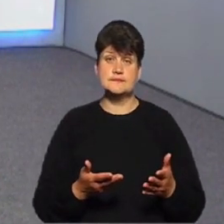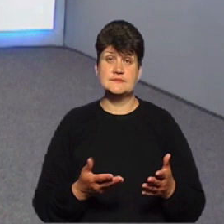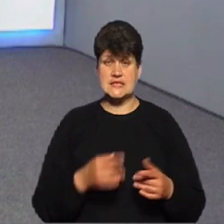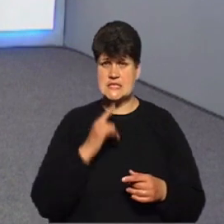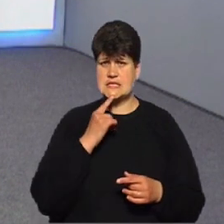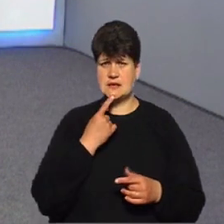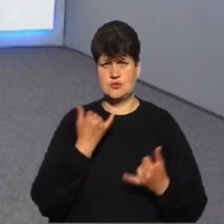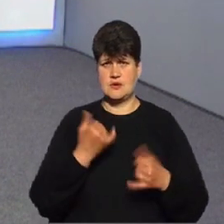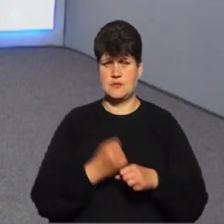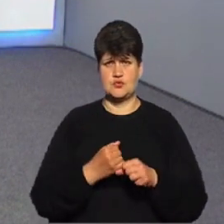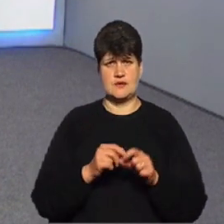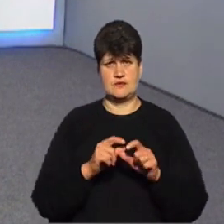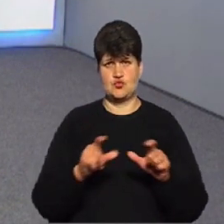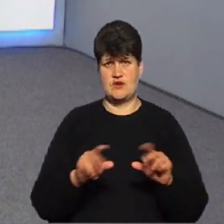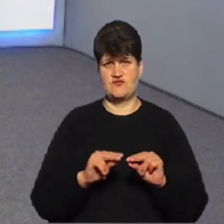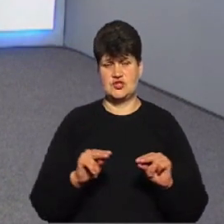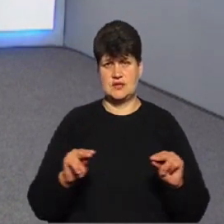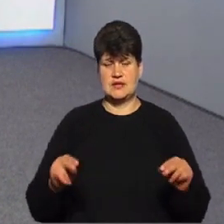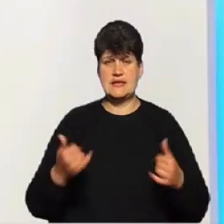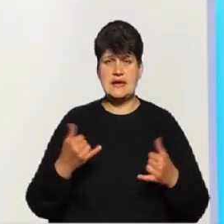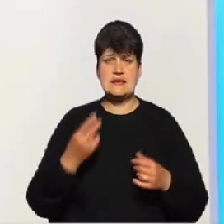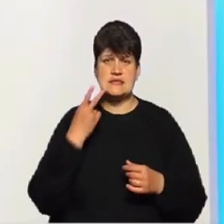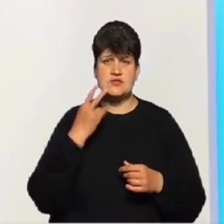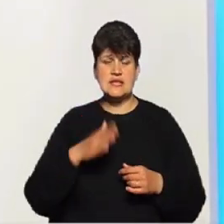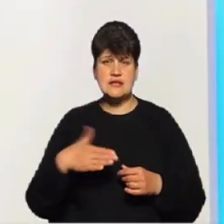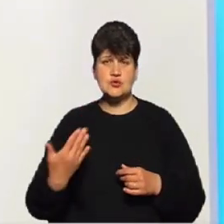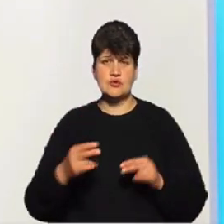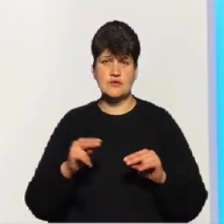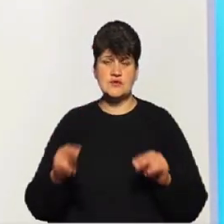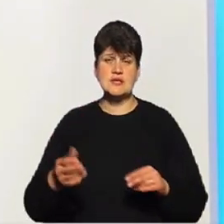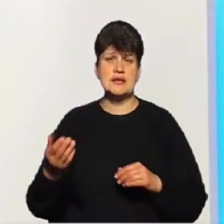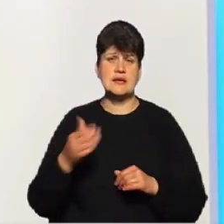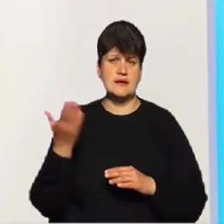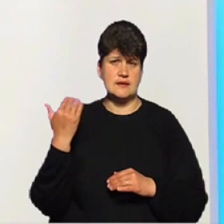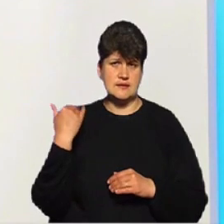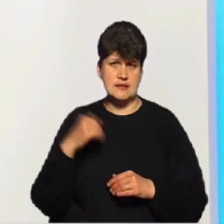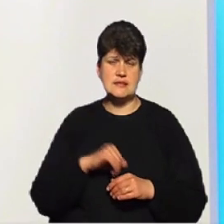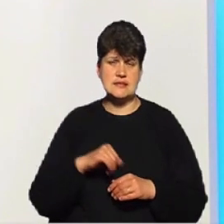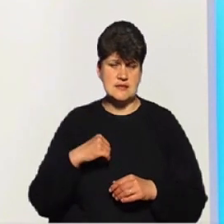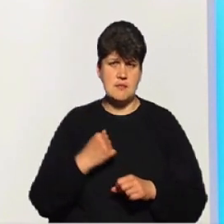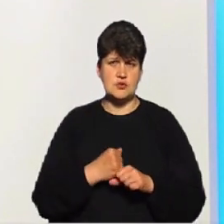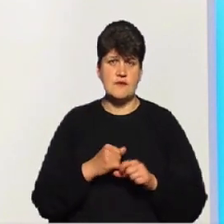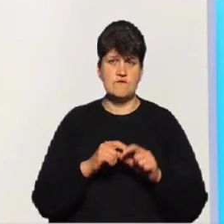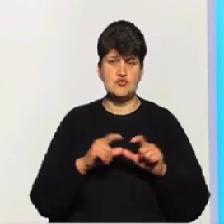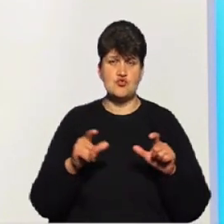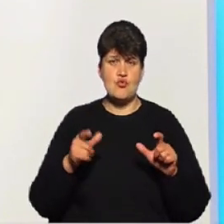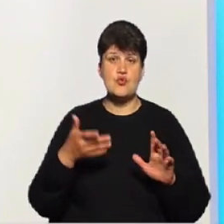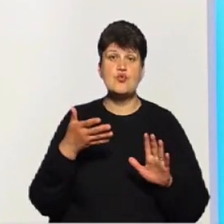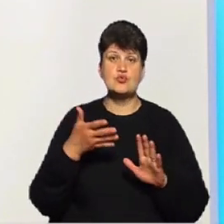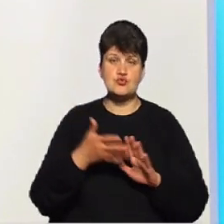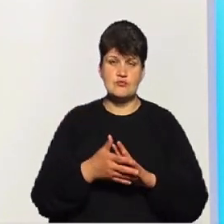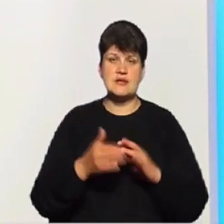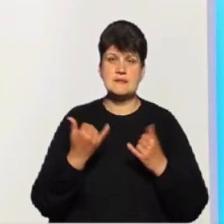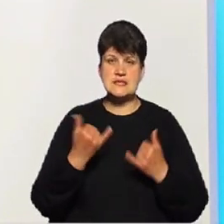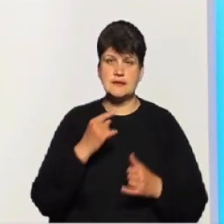Складно зараз працювати в школі, вчителю. Я завжди на стороні вчителя, бо сам працював тривалий час в школі і розумію, як їм